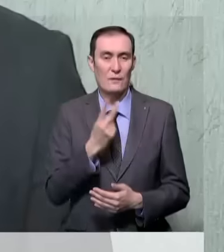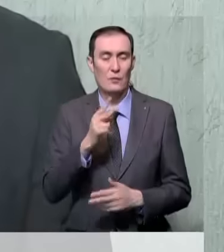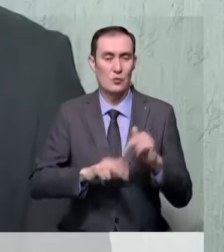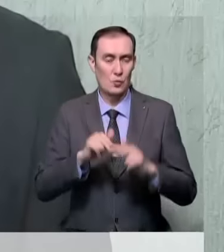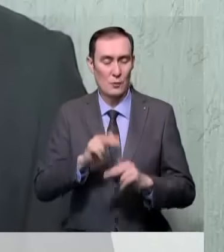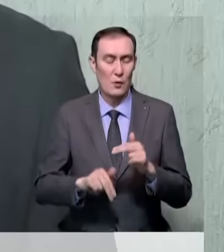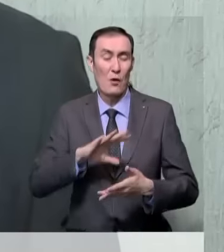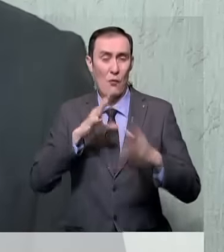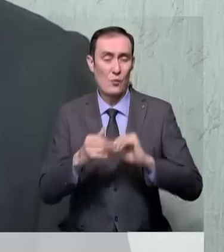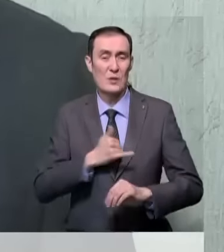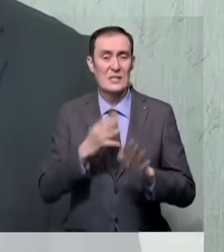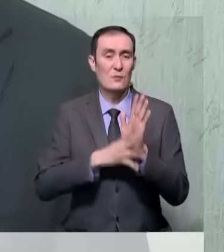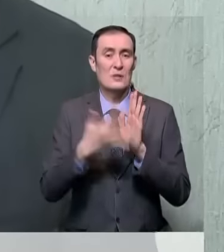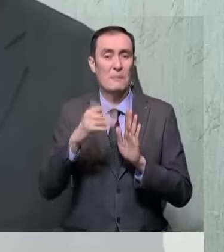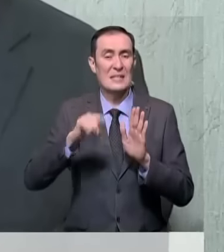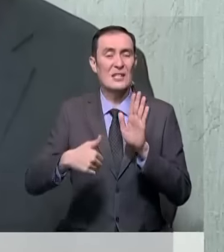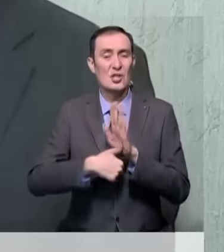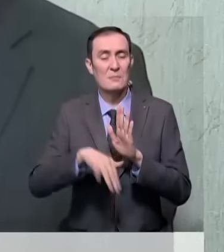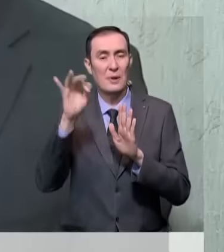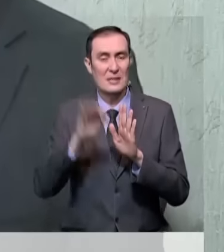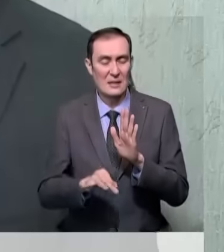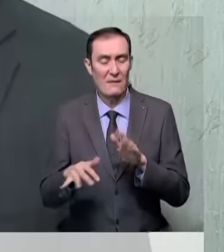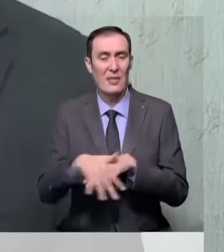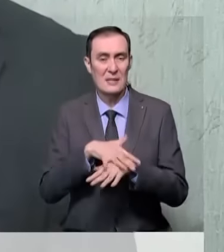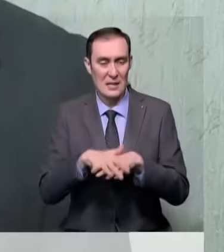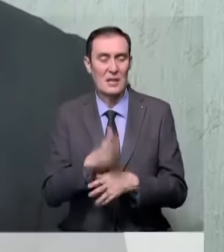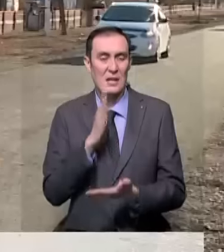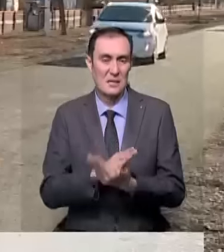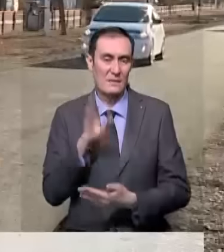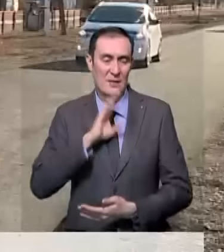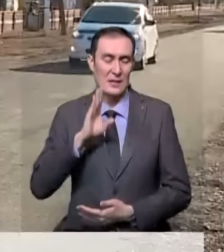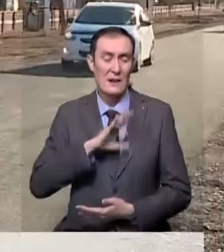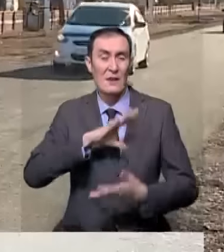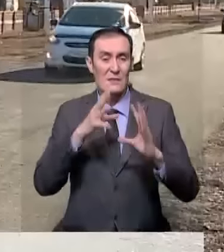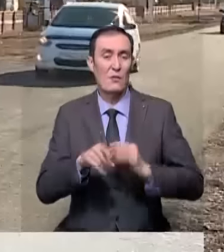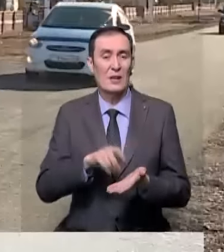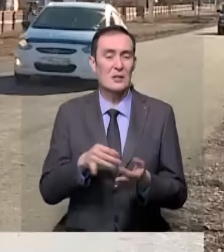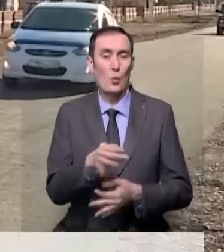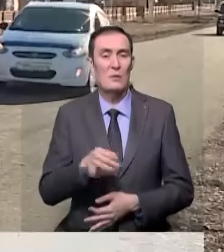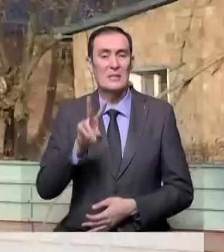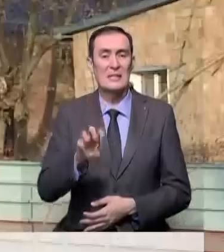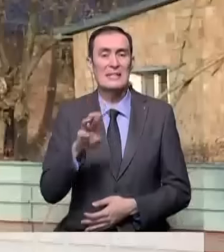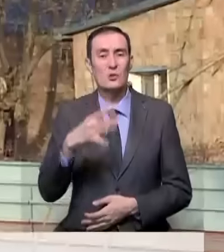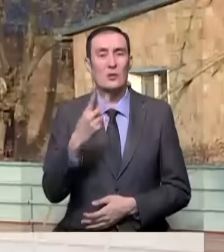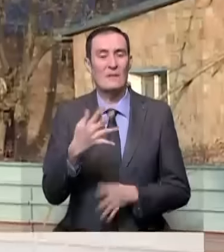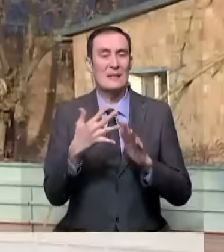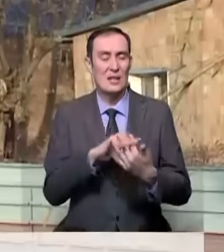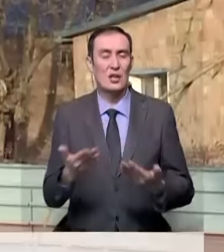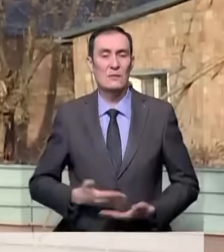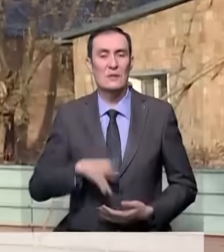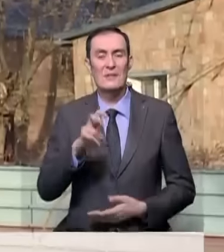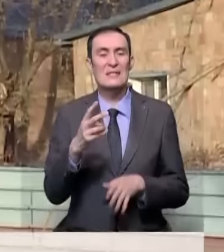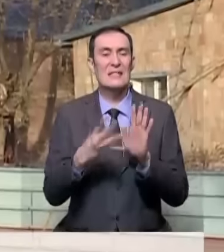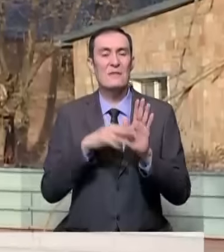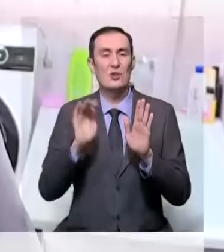В целом у нас 95,6% населения с водой. Всего в Карагандинской области 342 села. В них проживает